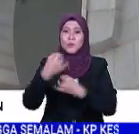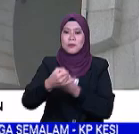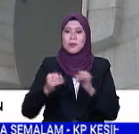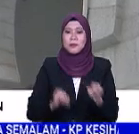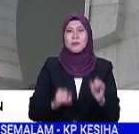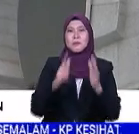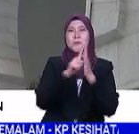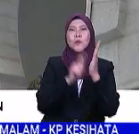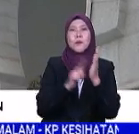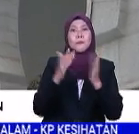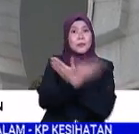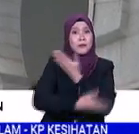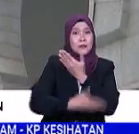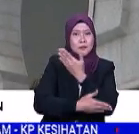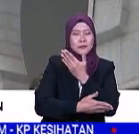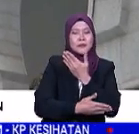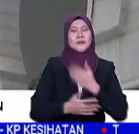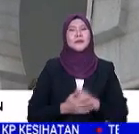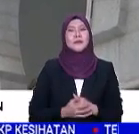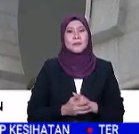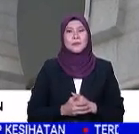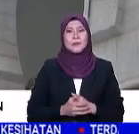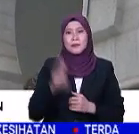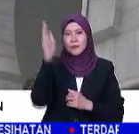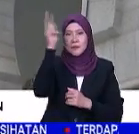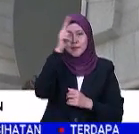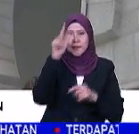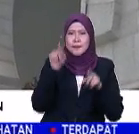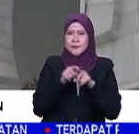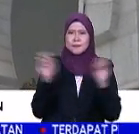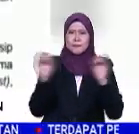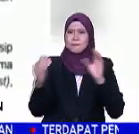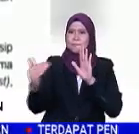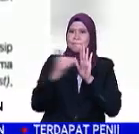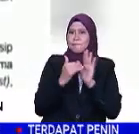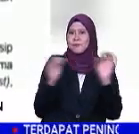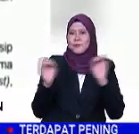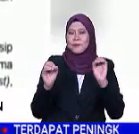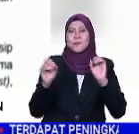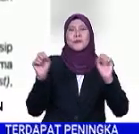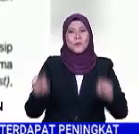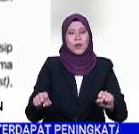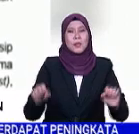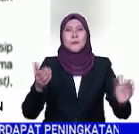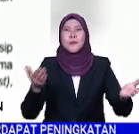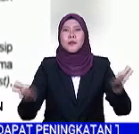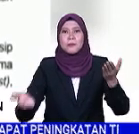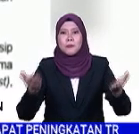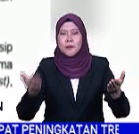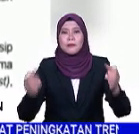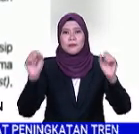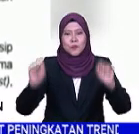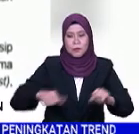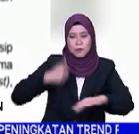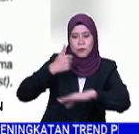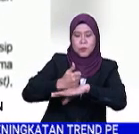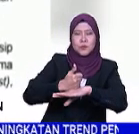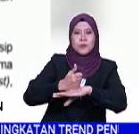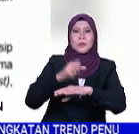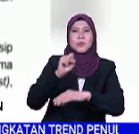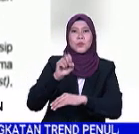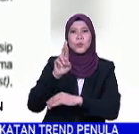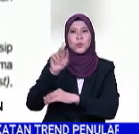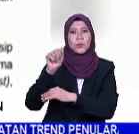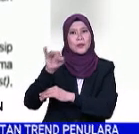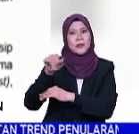Peguam Negara dan seumpamanya. Kerajaan juga tiada halangan mempertimbangkan langkah mewujudkan